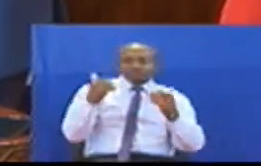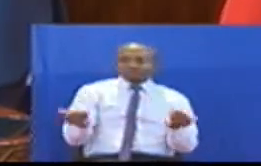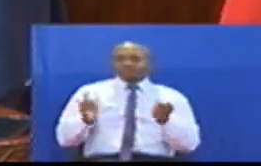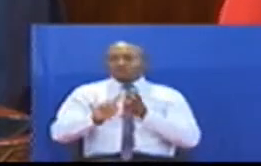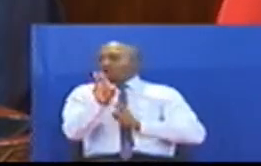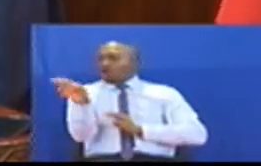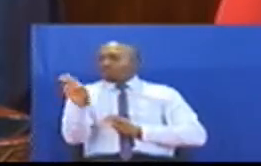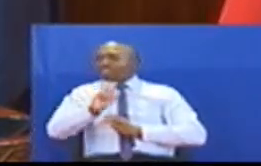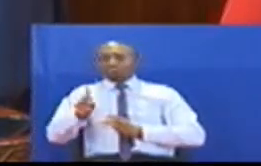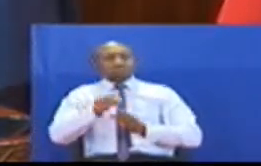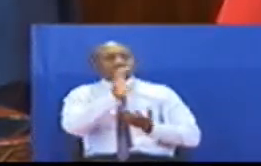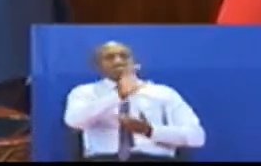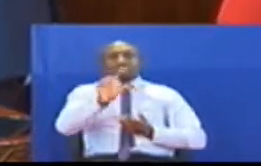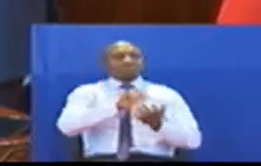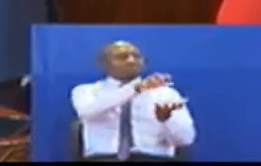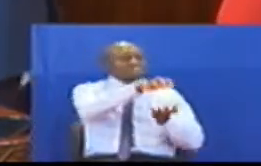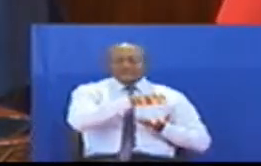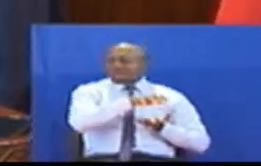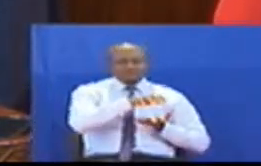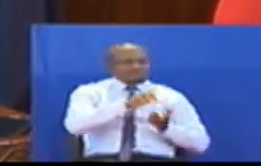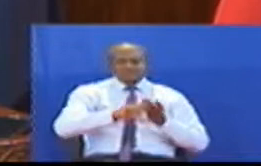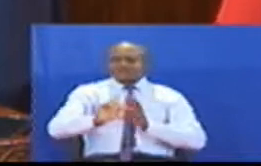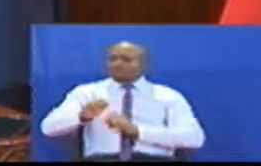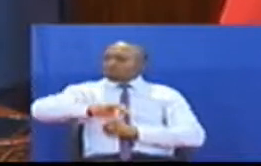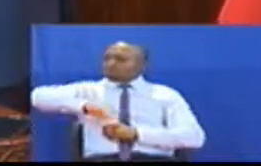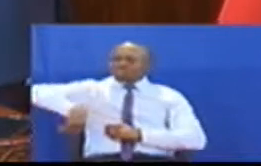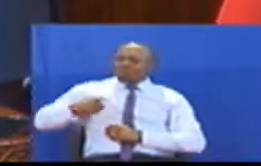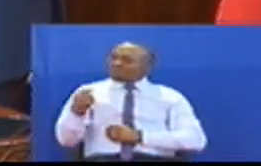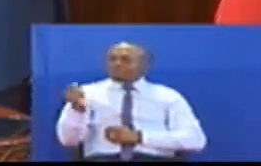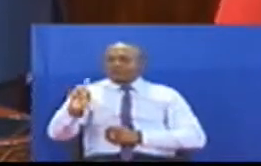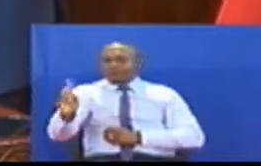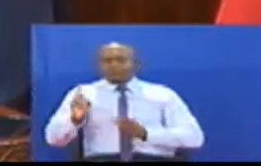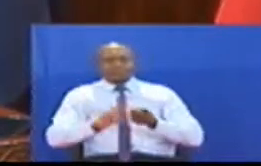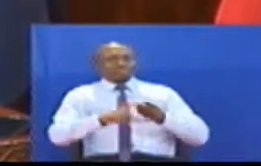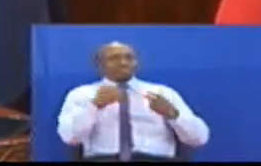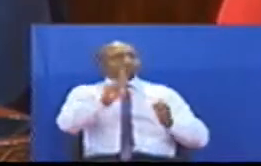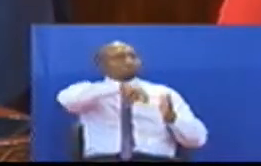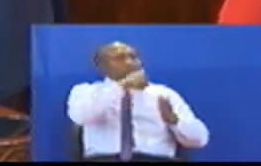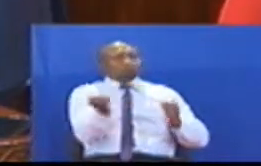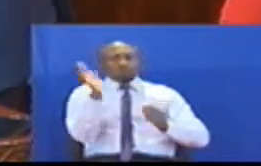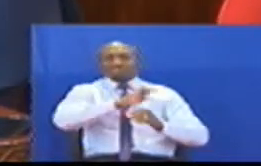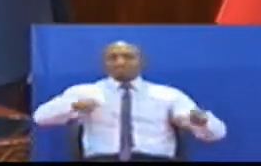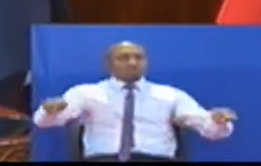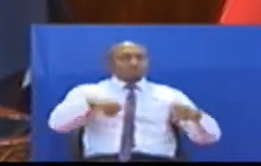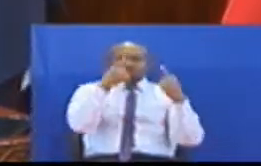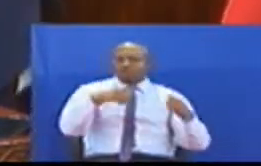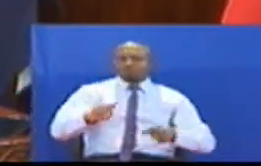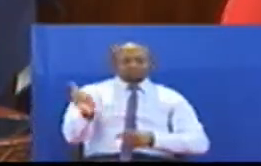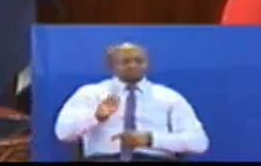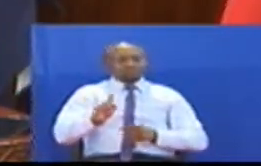CCM mafisadi. Hoja iliyoko sasa sio CCM kuna wizi wa fedha. Hoja iliyoko sasa sio CCM wameshindwa kumaliza migogoro. Hoja iliyoko ya